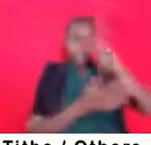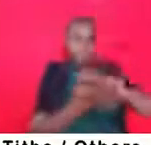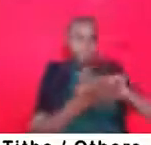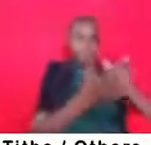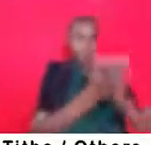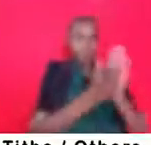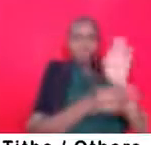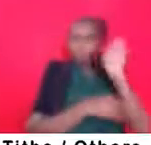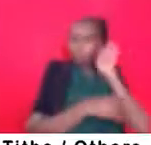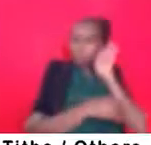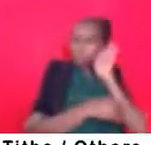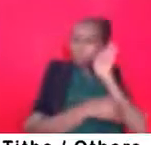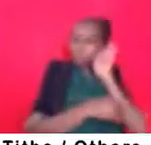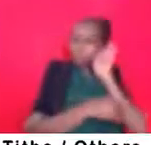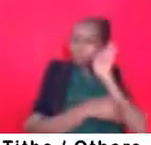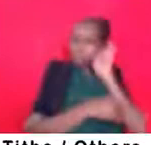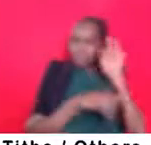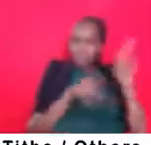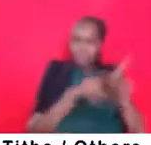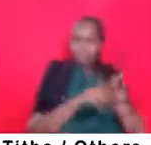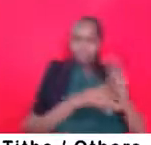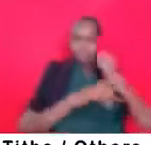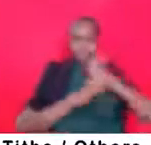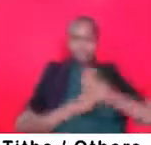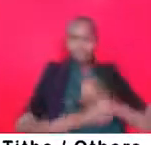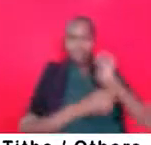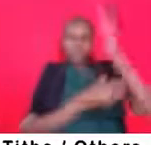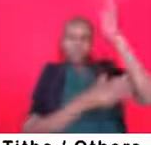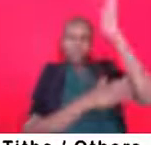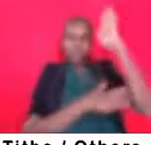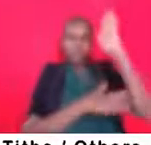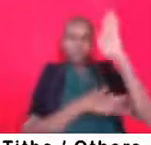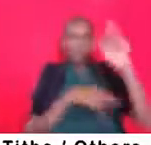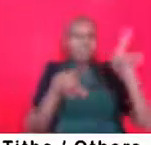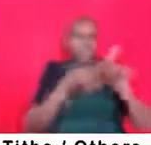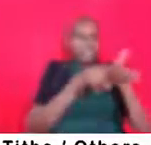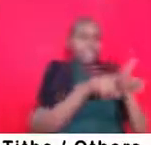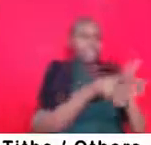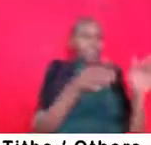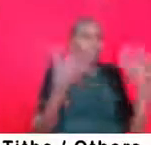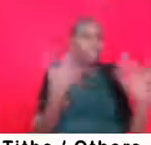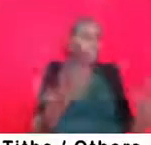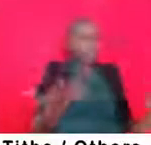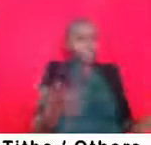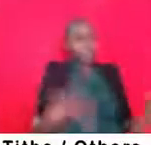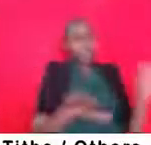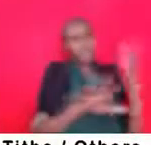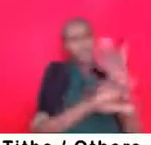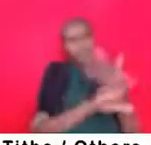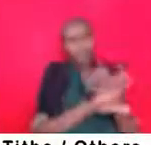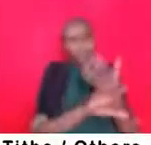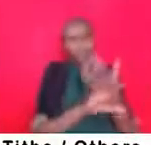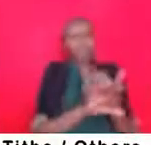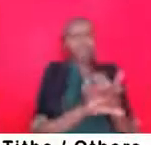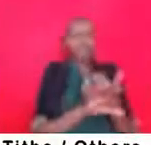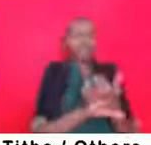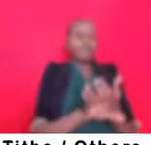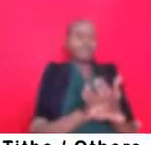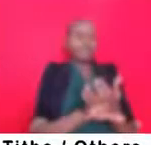in obedience and he trusted you. Hata kama mambo yote yalikuwa yanaonekana